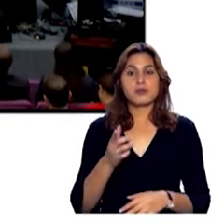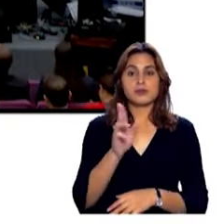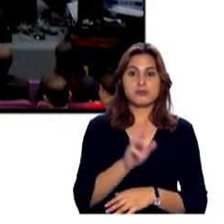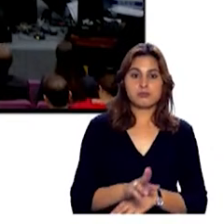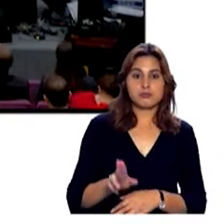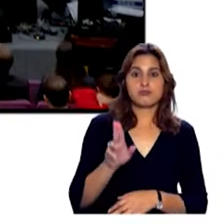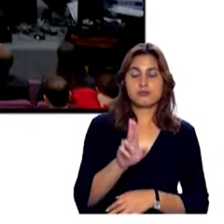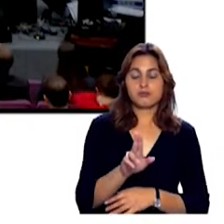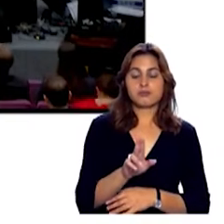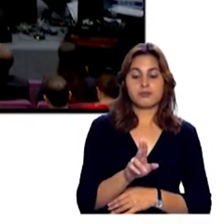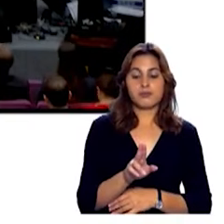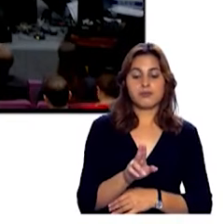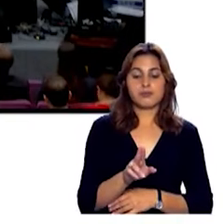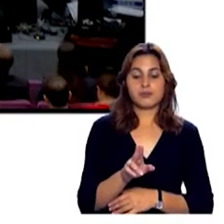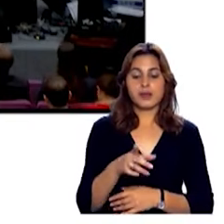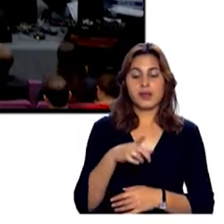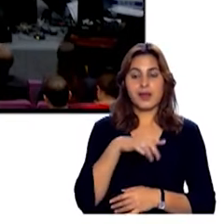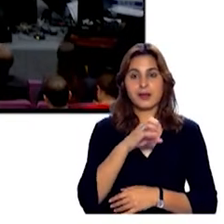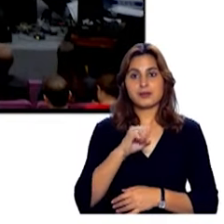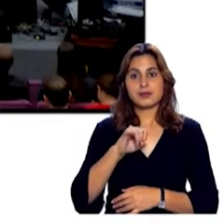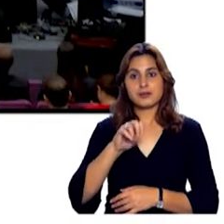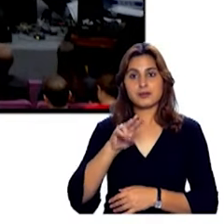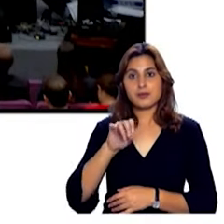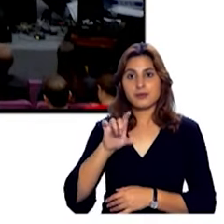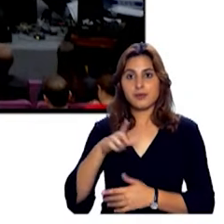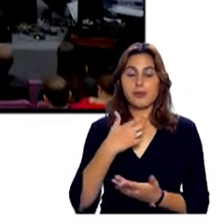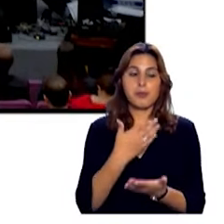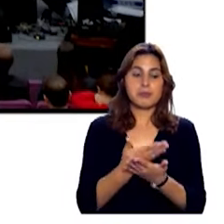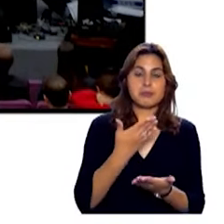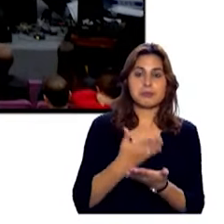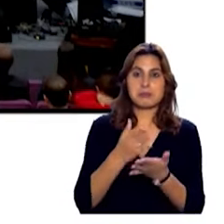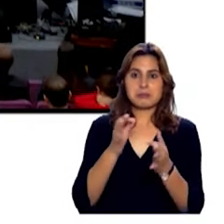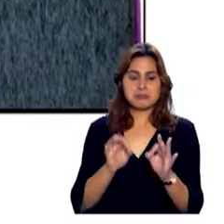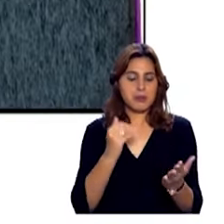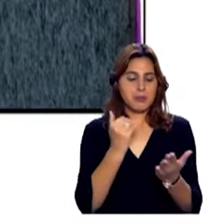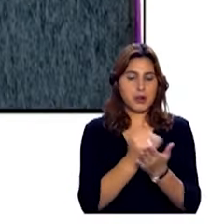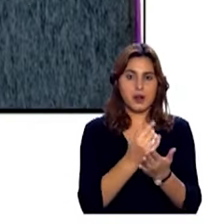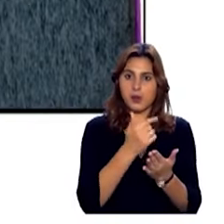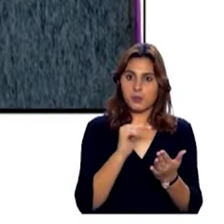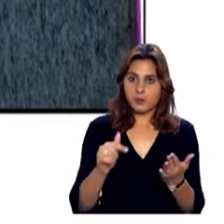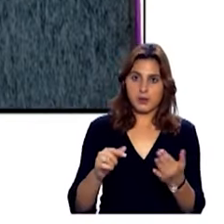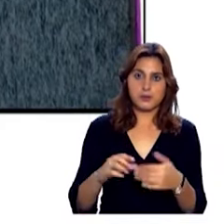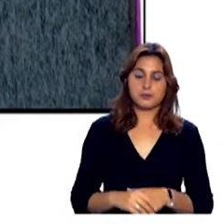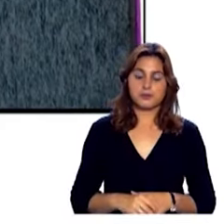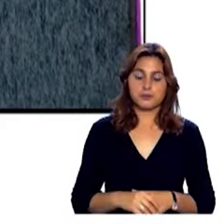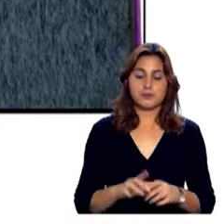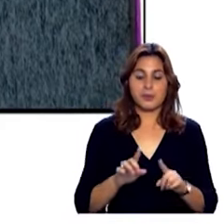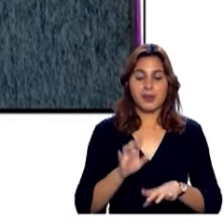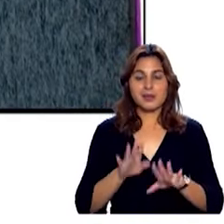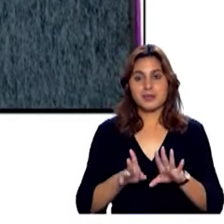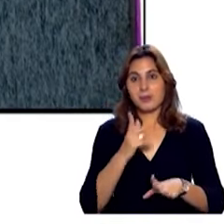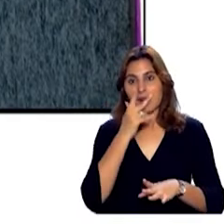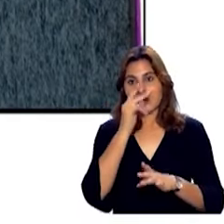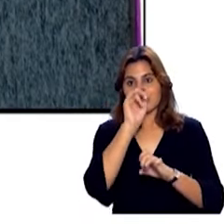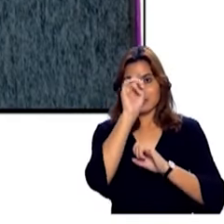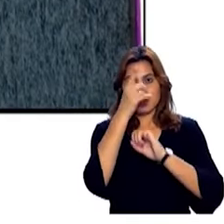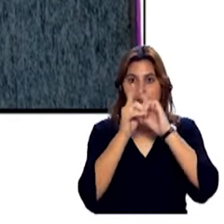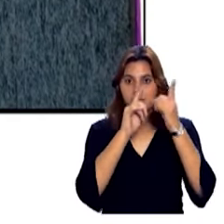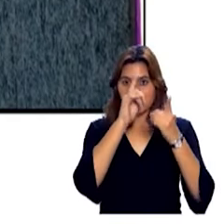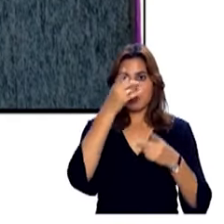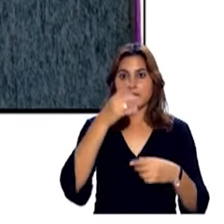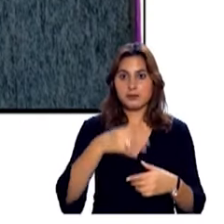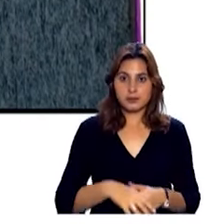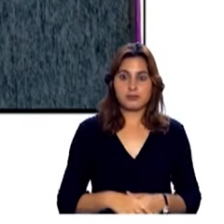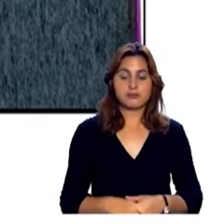disciplinata normativamente Ma Che Sia inventata in via pretoria la Nostra Suprema corte di cassazione risulta oggi Dalla